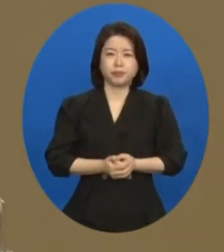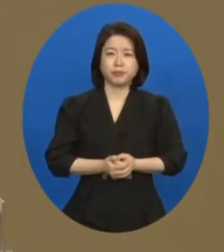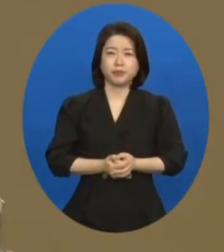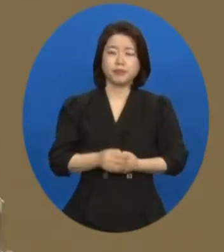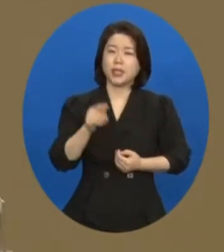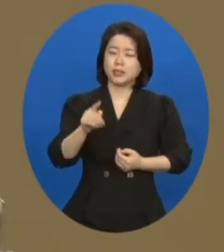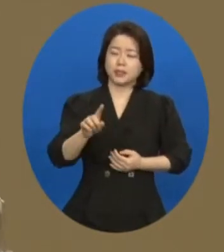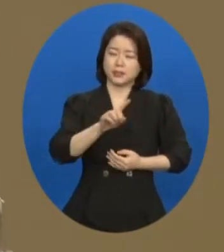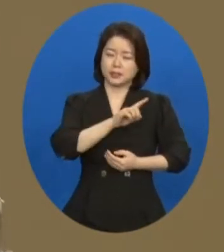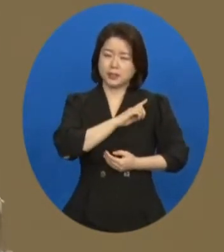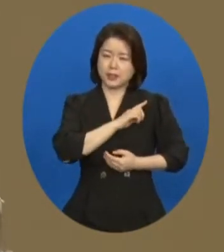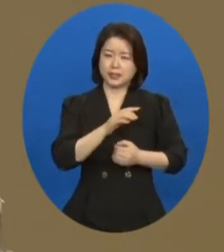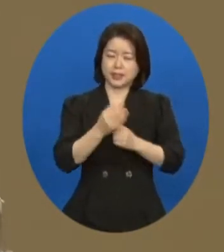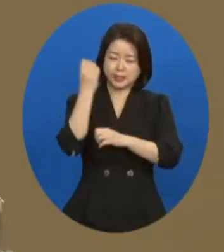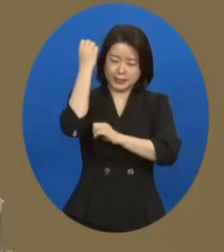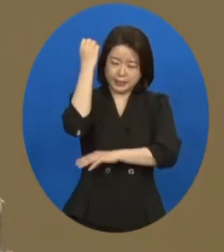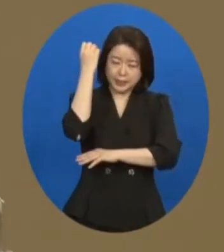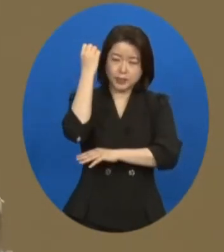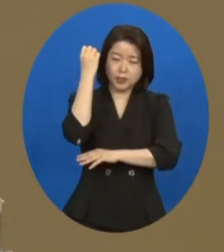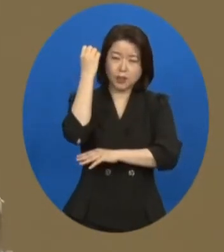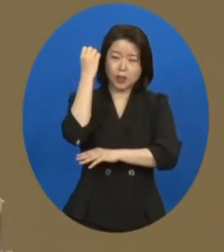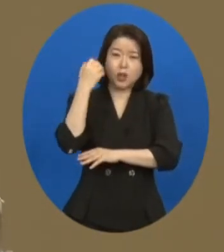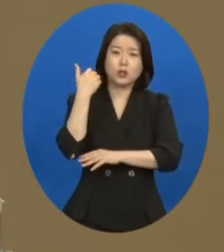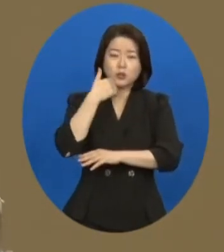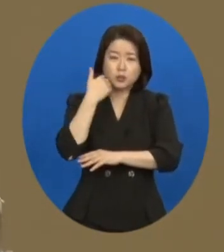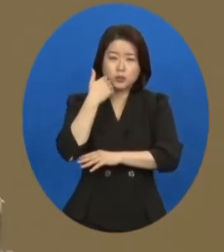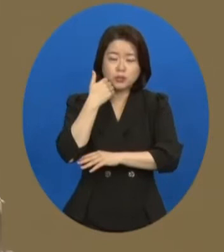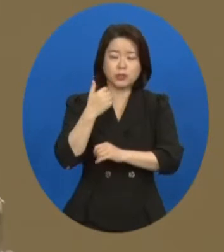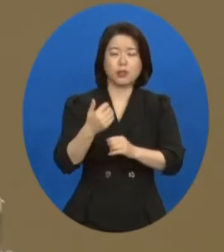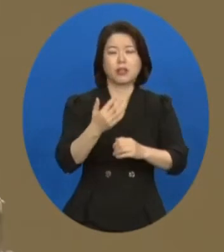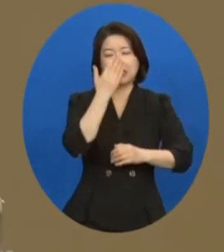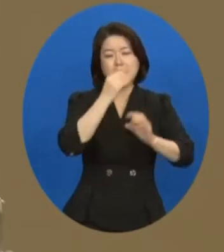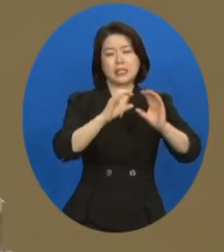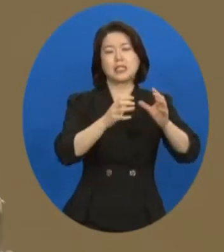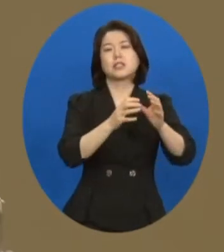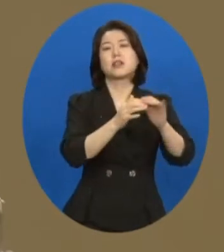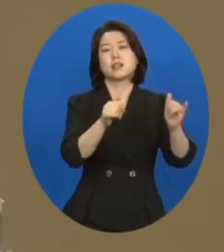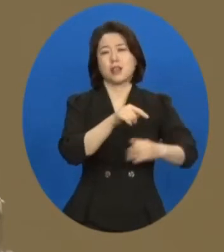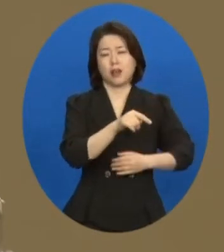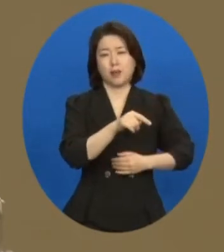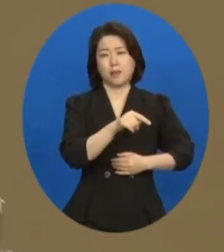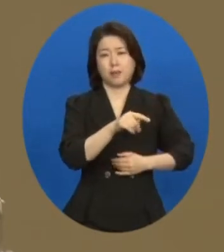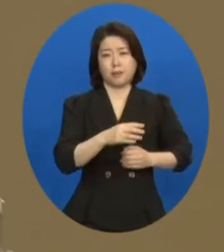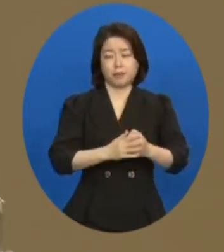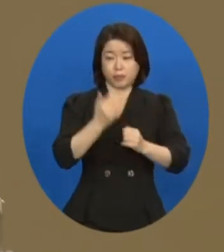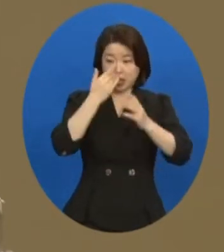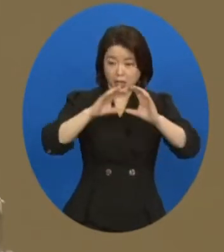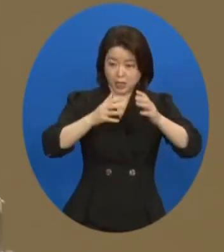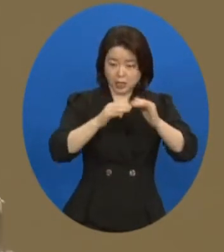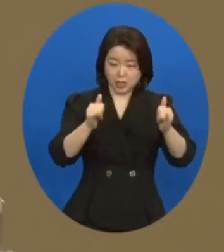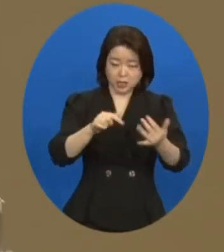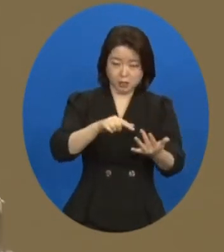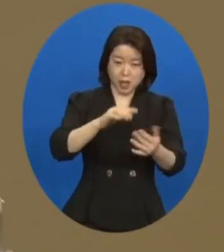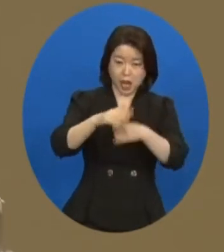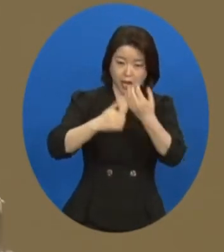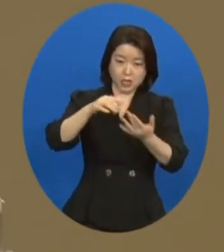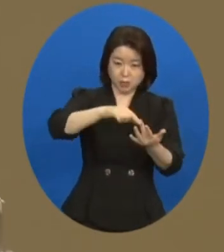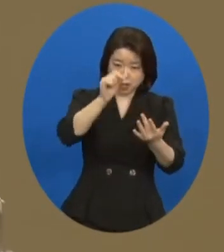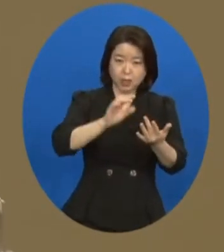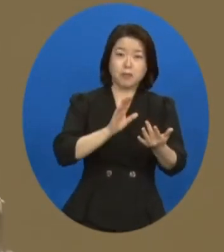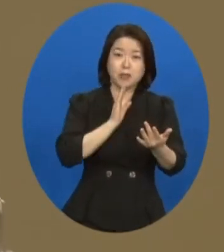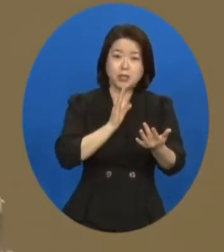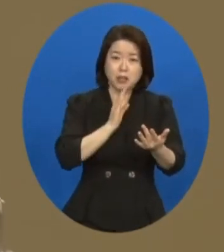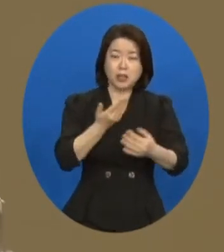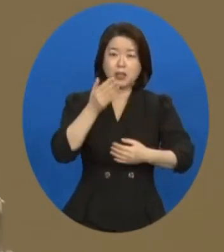그 가장 전형적인 대상이 이스라엘 백성이 얻습니다 이스라엘 백성은 하나님의 택한 백성이 지만